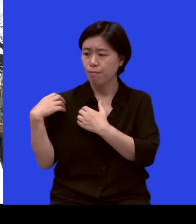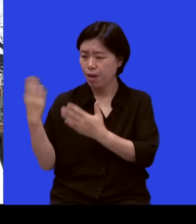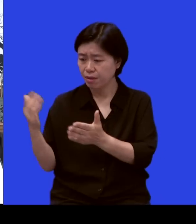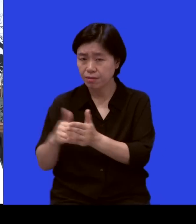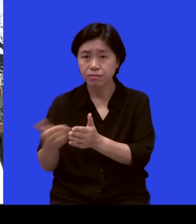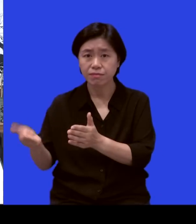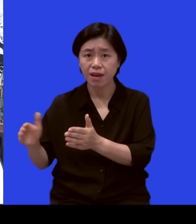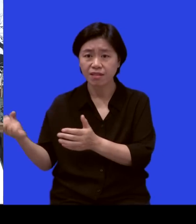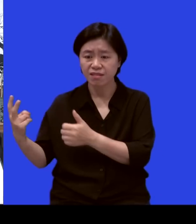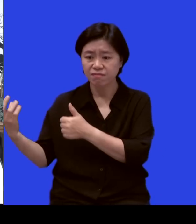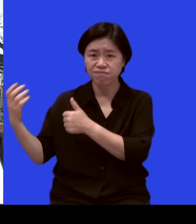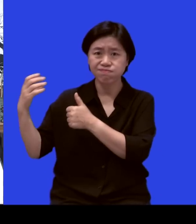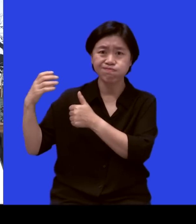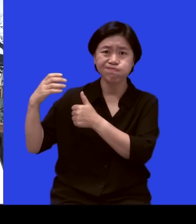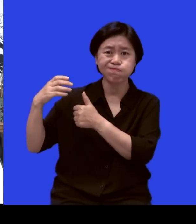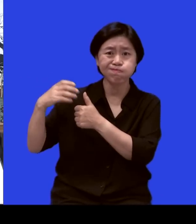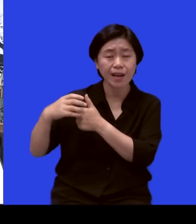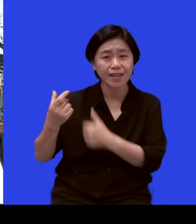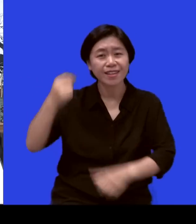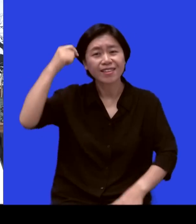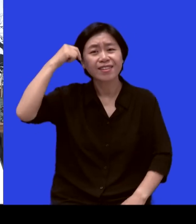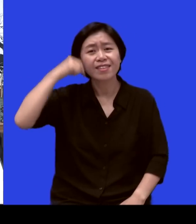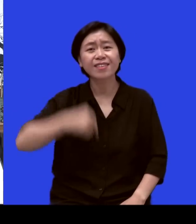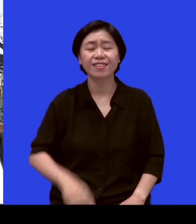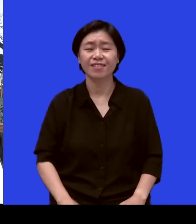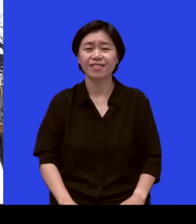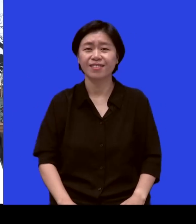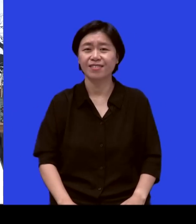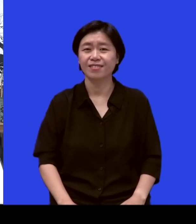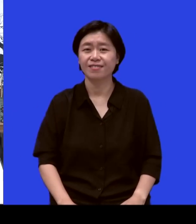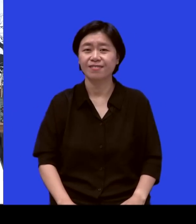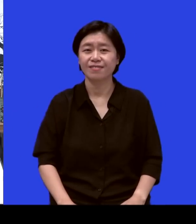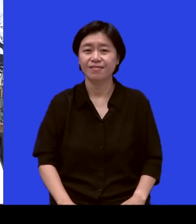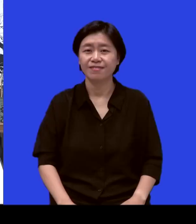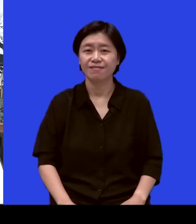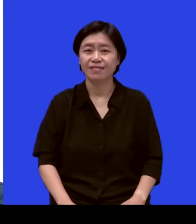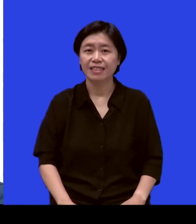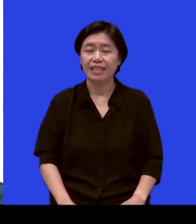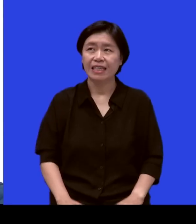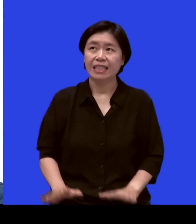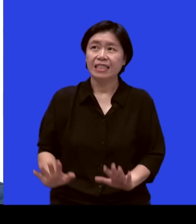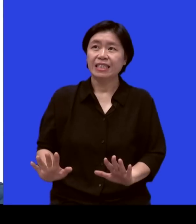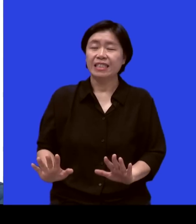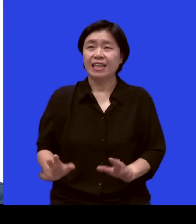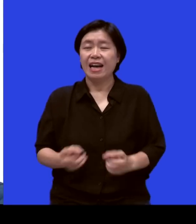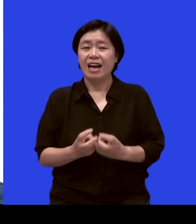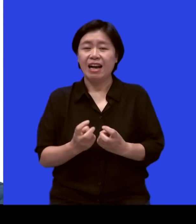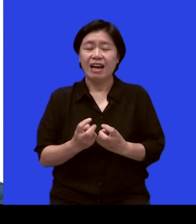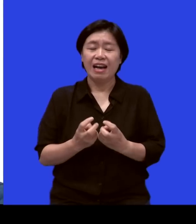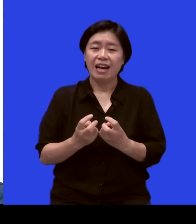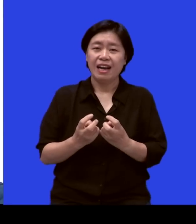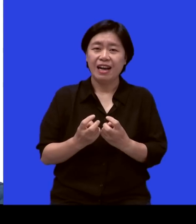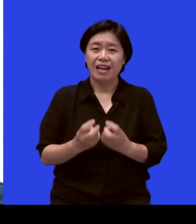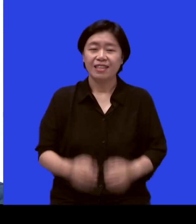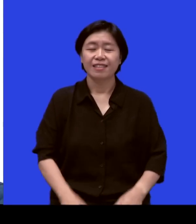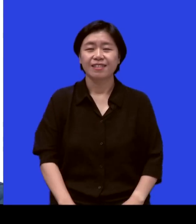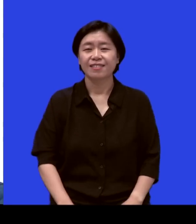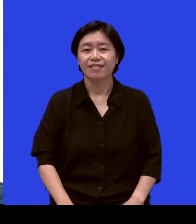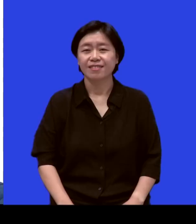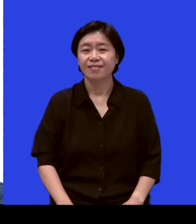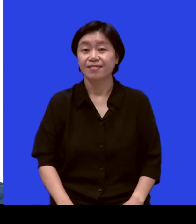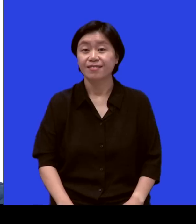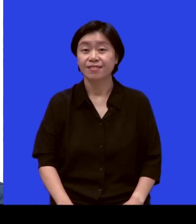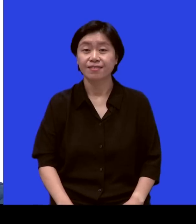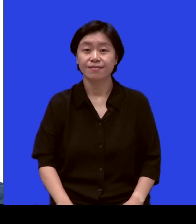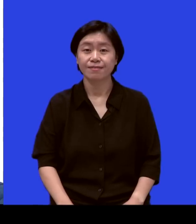안 하려고 승부수 한번 던졌는데. 응답에게 봉투로 왔네. 그 응답이 너무나 힘든 거예요, 이게.